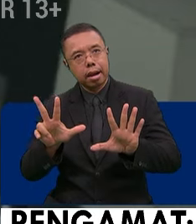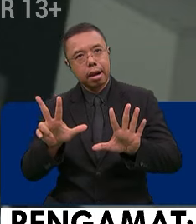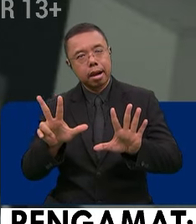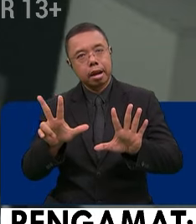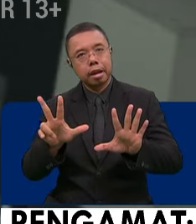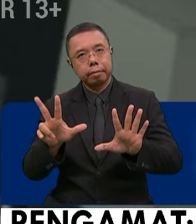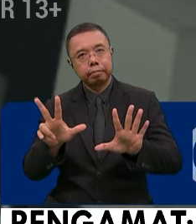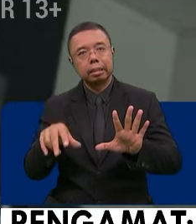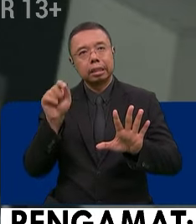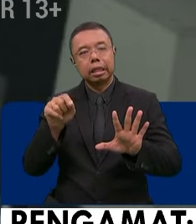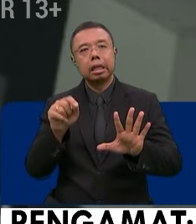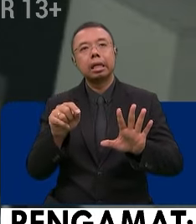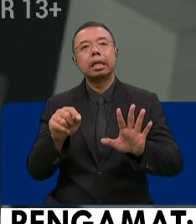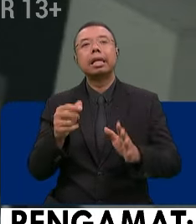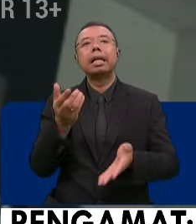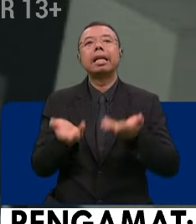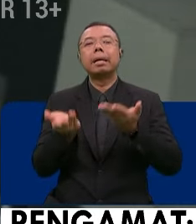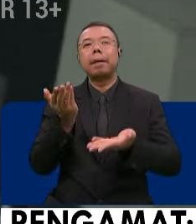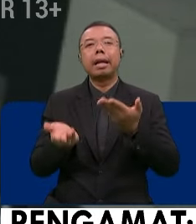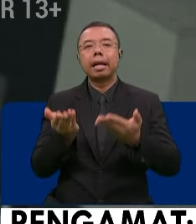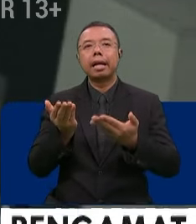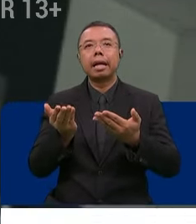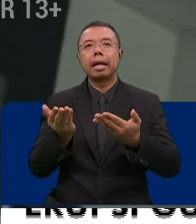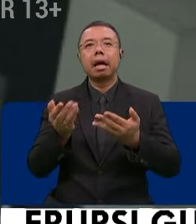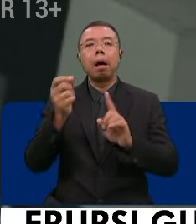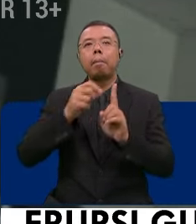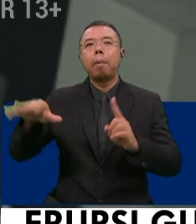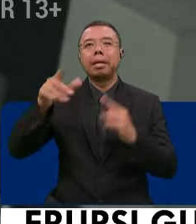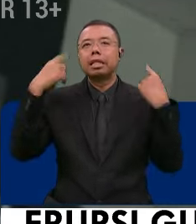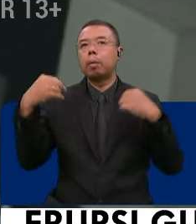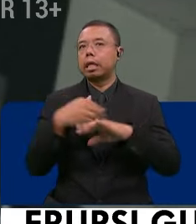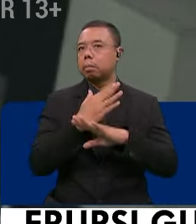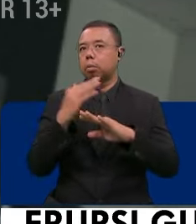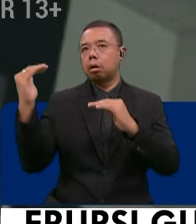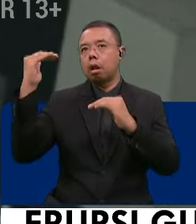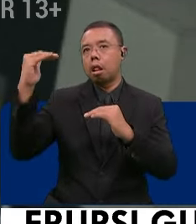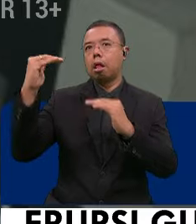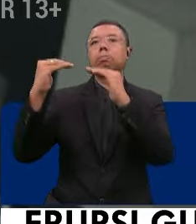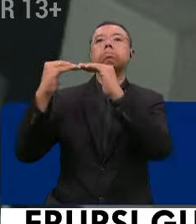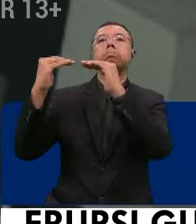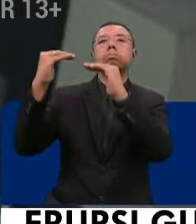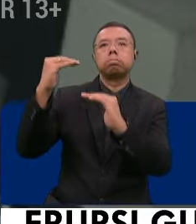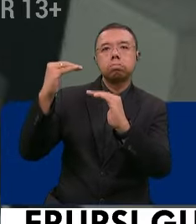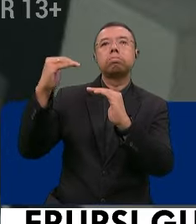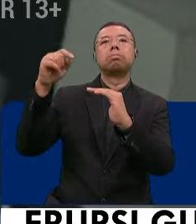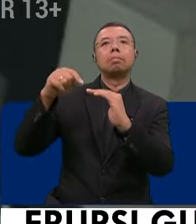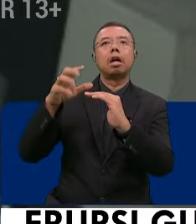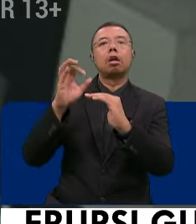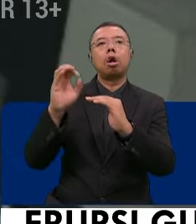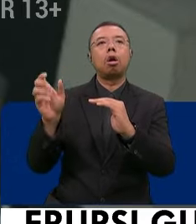tentunya ini di bawah deflasi di Provinsi Jatim yaitu 0,37 dan secara